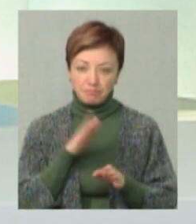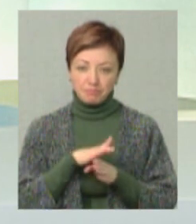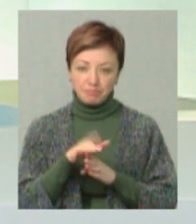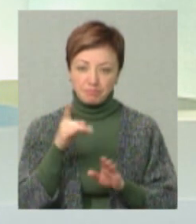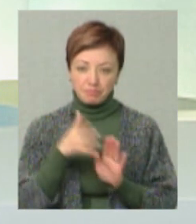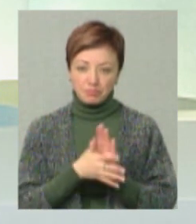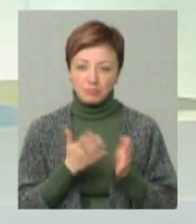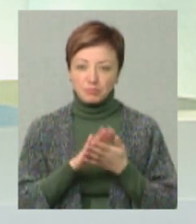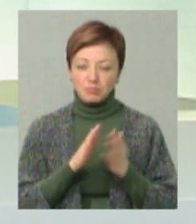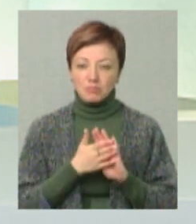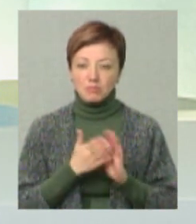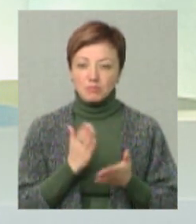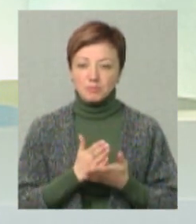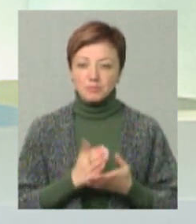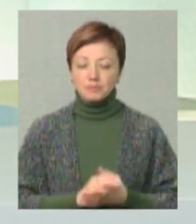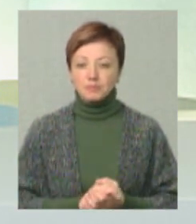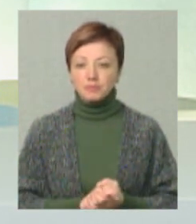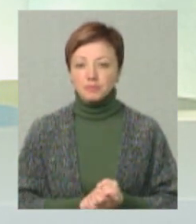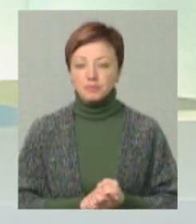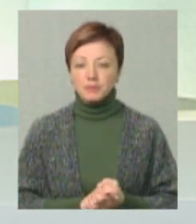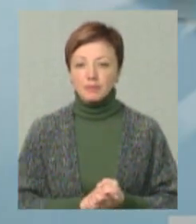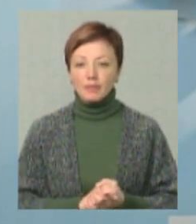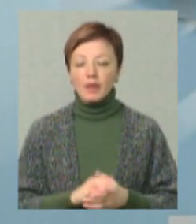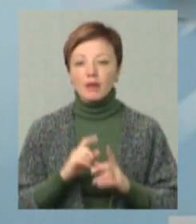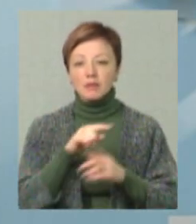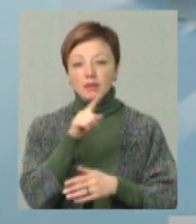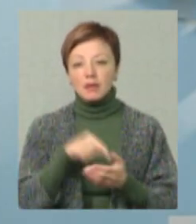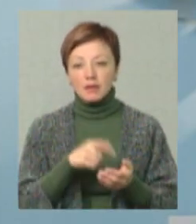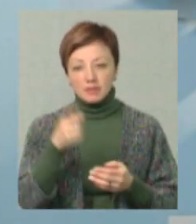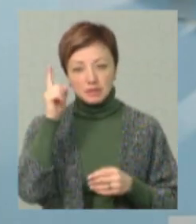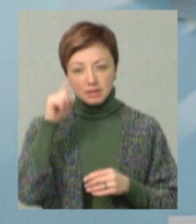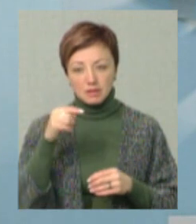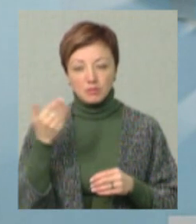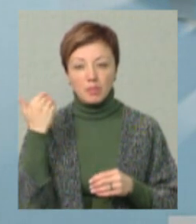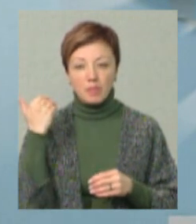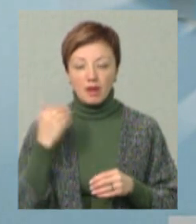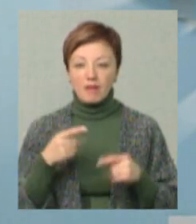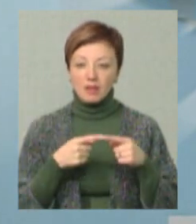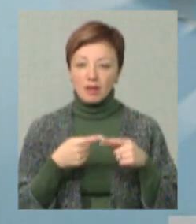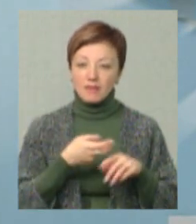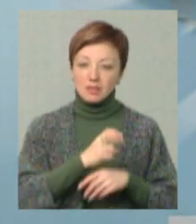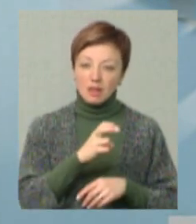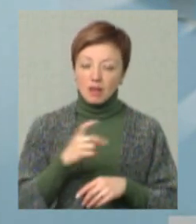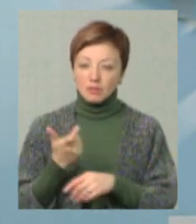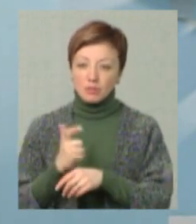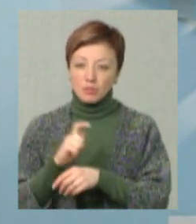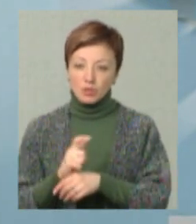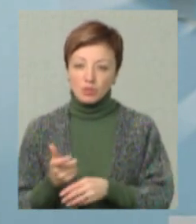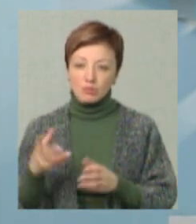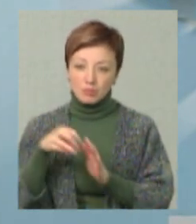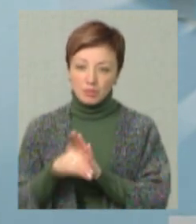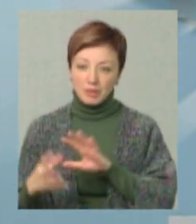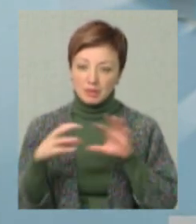абсолютно розуміють цю ситуацію, яка склалася. А чи відомі вам випадки, скажімо, коли попередніх квартирантів виселяли, аби за вищою